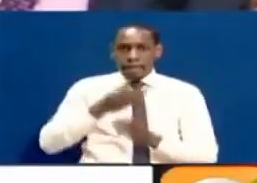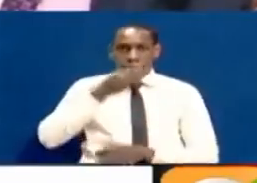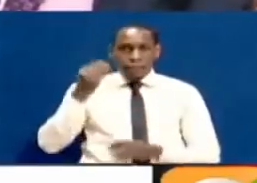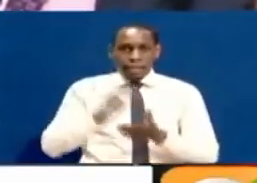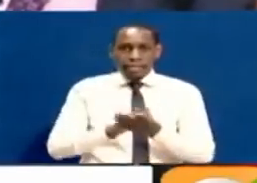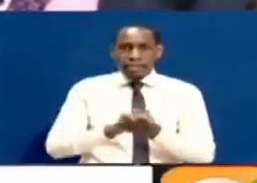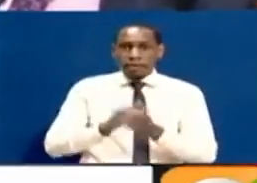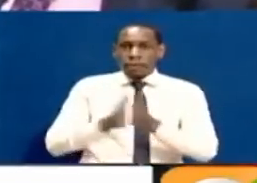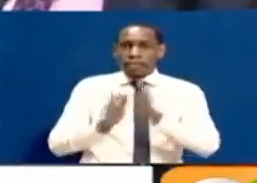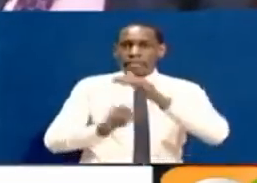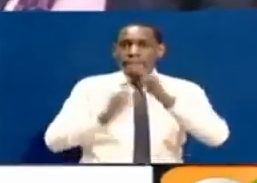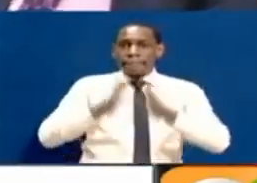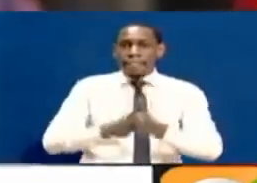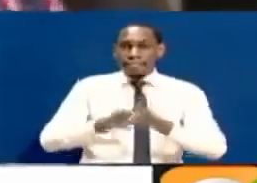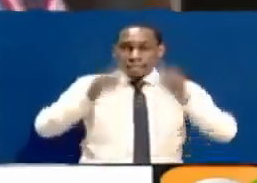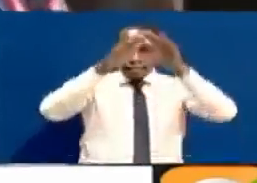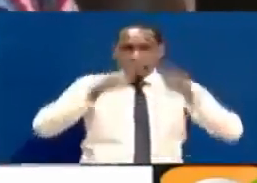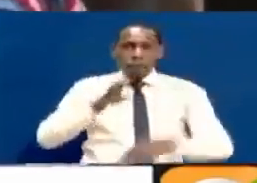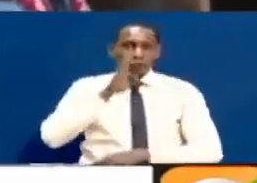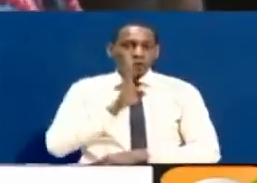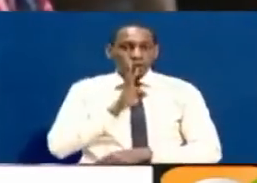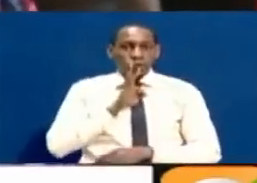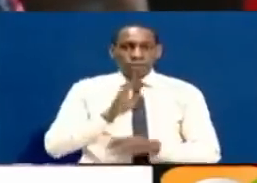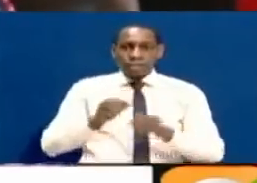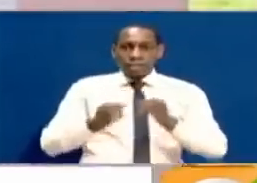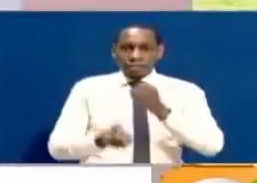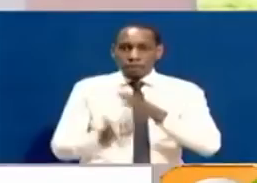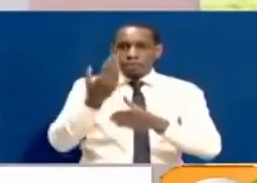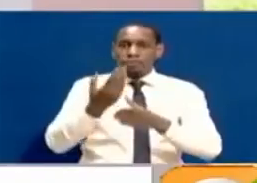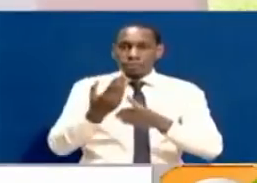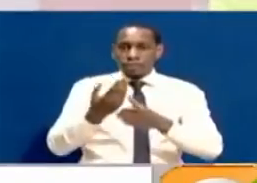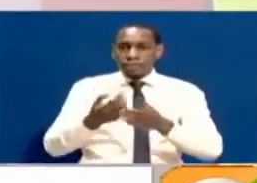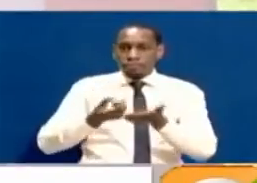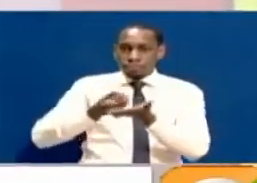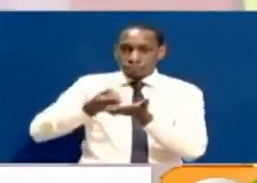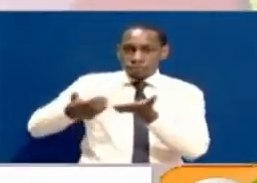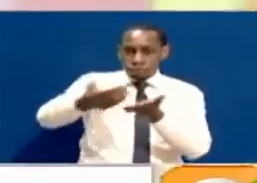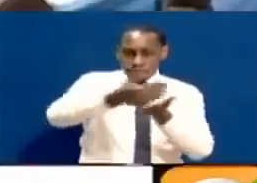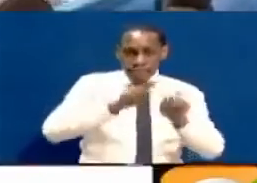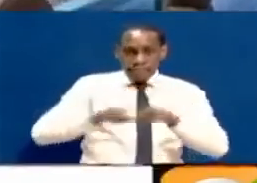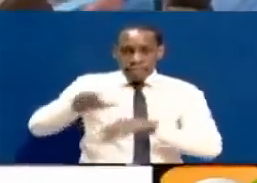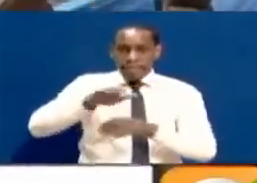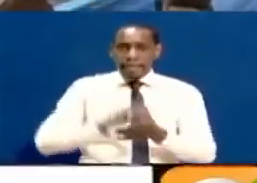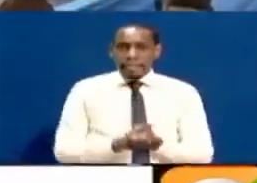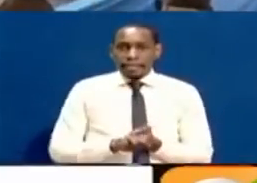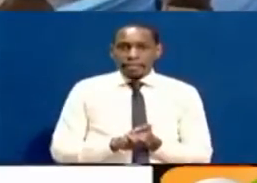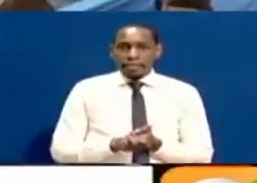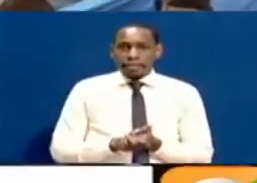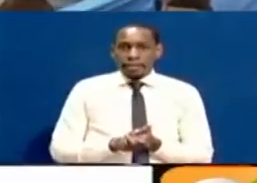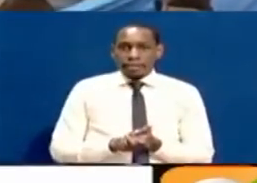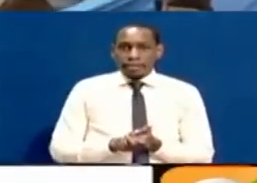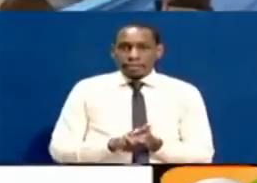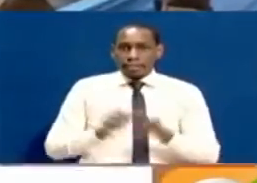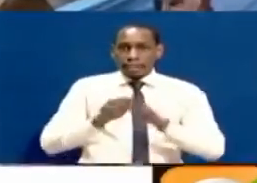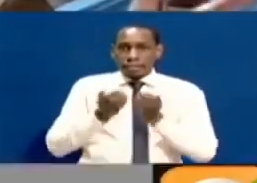Ojamong na waziri wa ugatuzi Eugene Wamalwa wakianzisha shughuli ya ukusanyaji saini eneo hilo. Kama ni safina ya